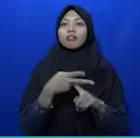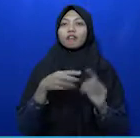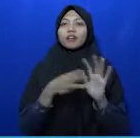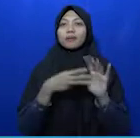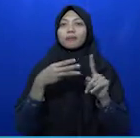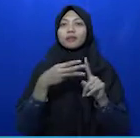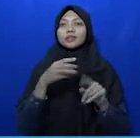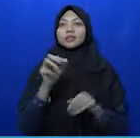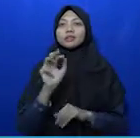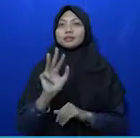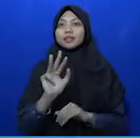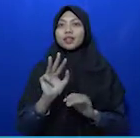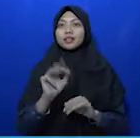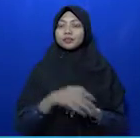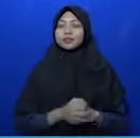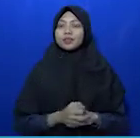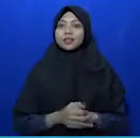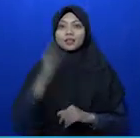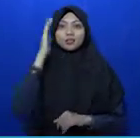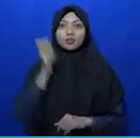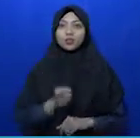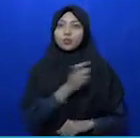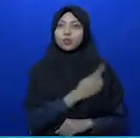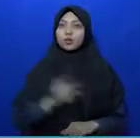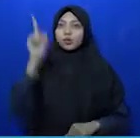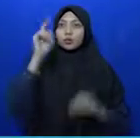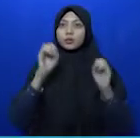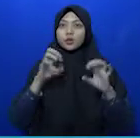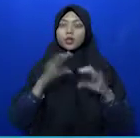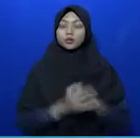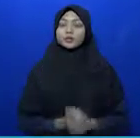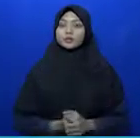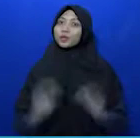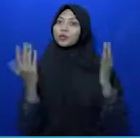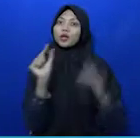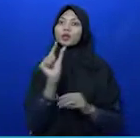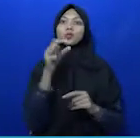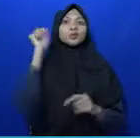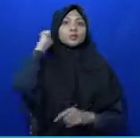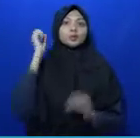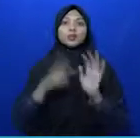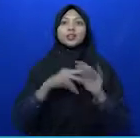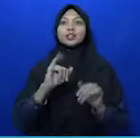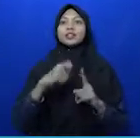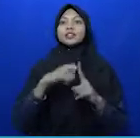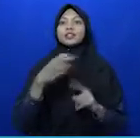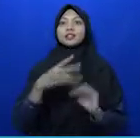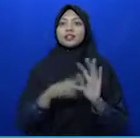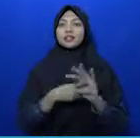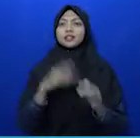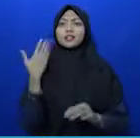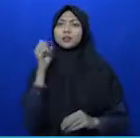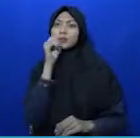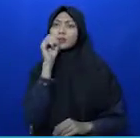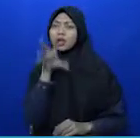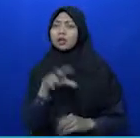kasih. Wassalamualaikum warahmatullahi wabarakatuh. Kita kasih aplaus pada Bu Niken, terima kasih. Dan sebagaimana disampaikan